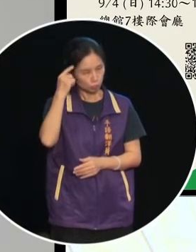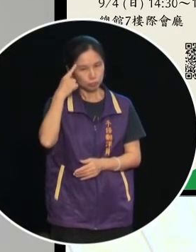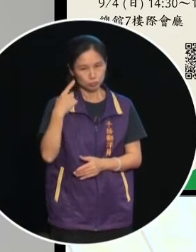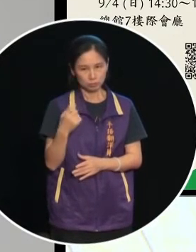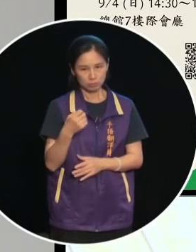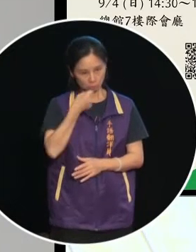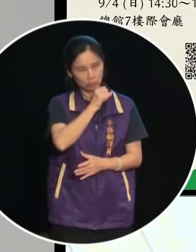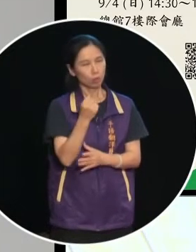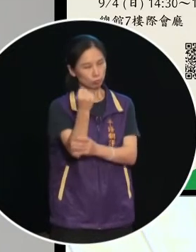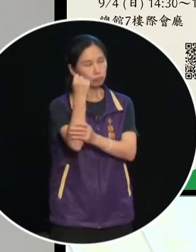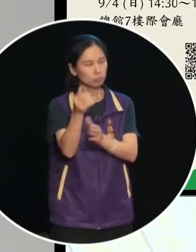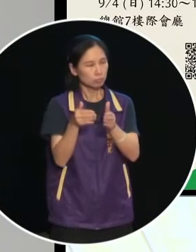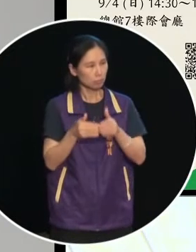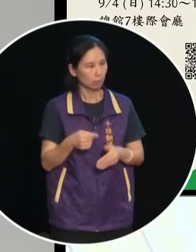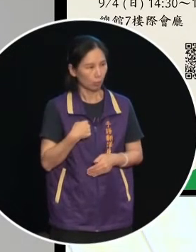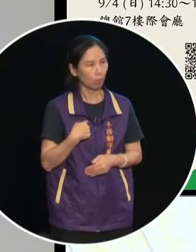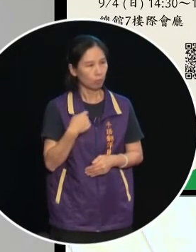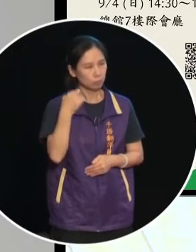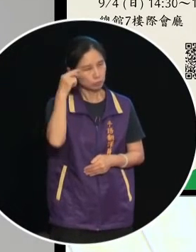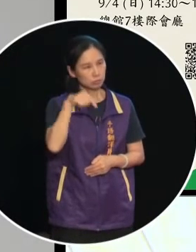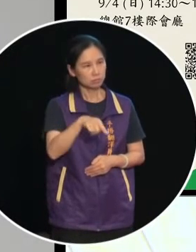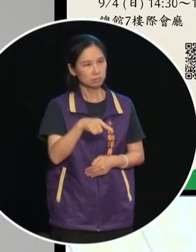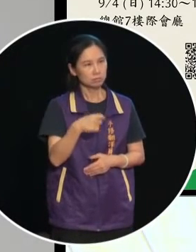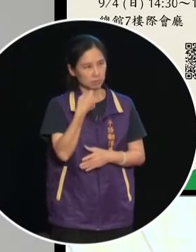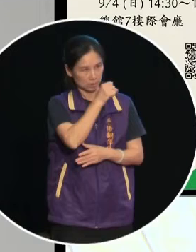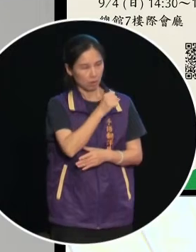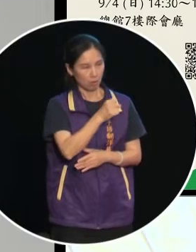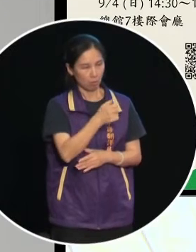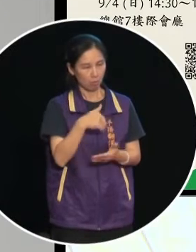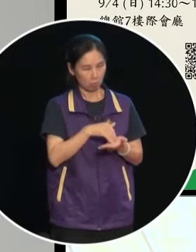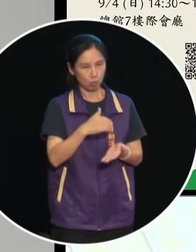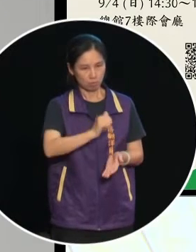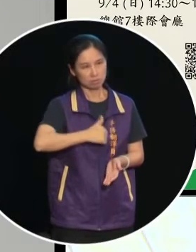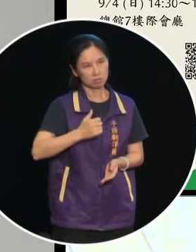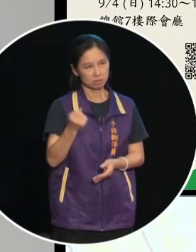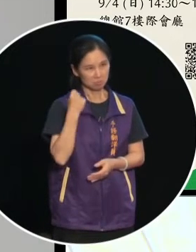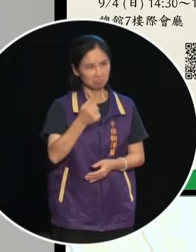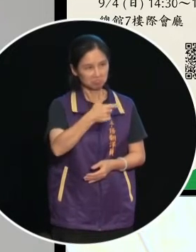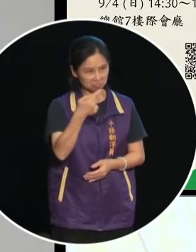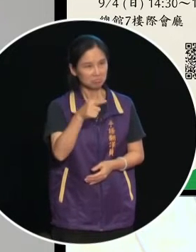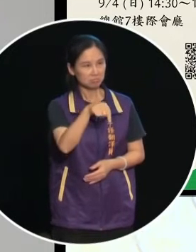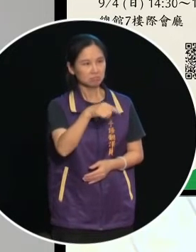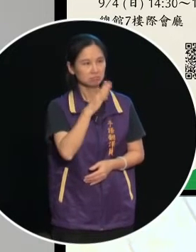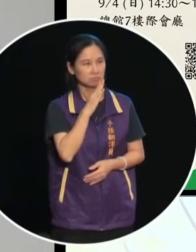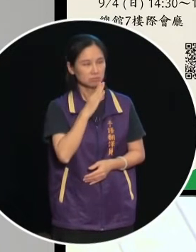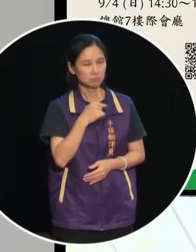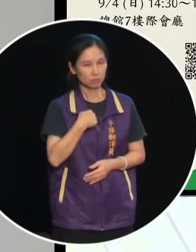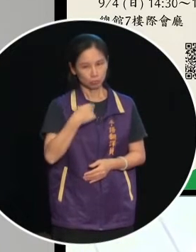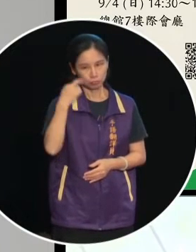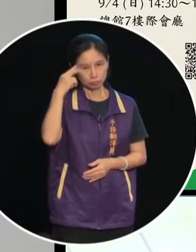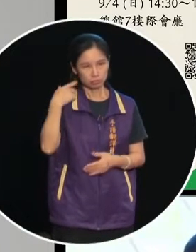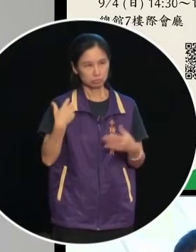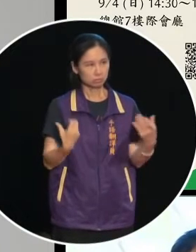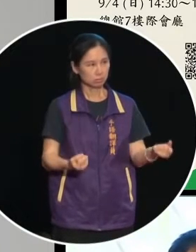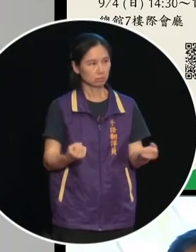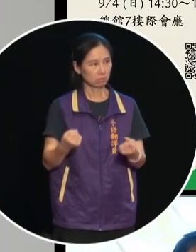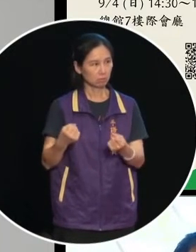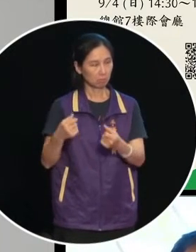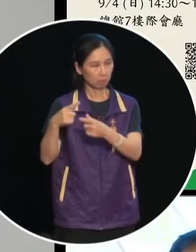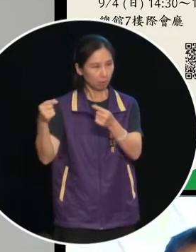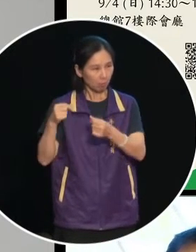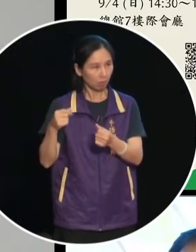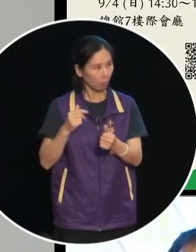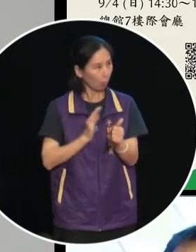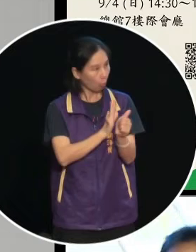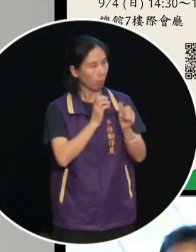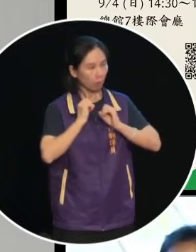湾。我觉得这个部分是台湾的软实力最大的地方。而且我在台湾、在日本推荐台湾、推广台